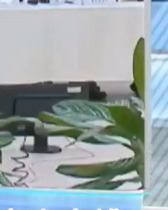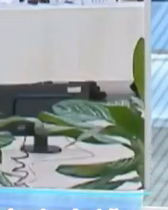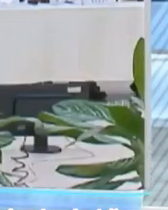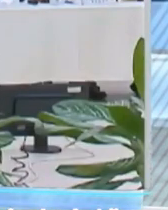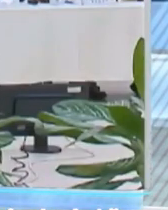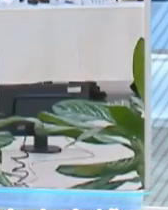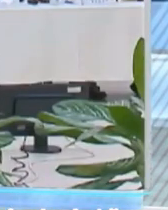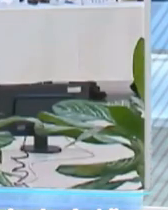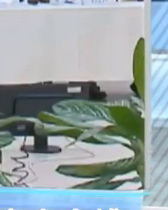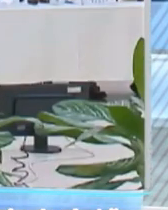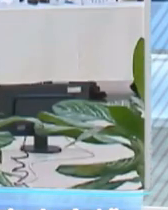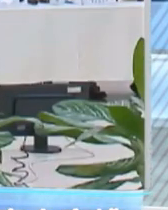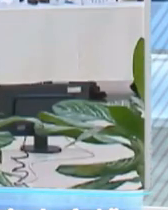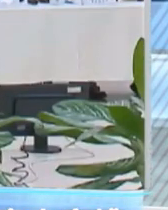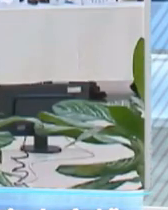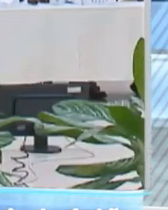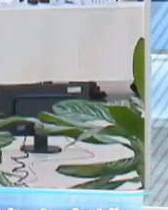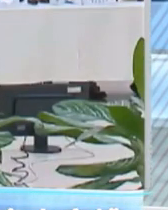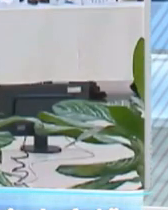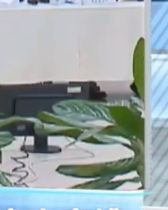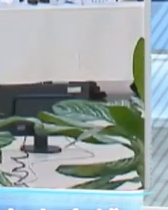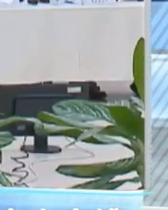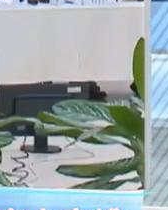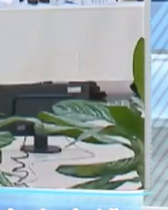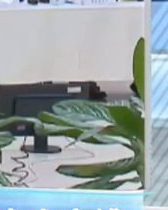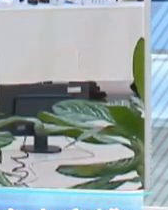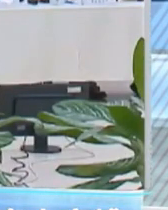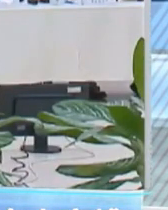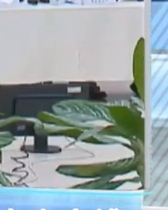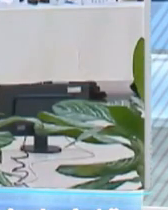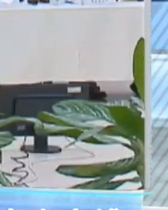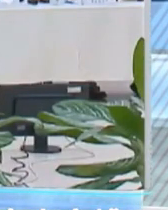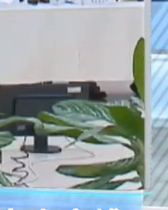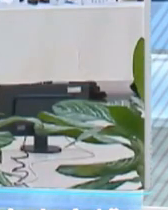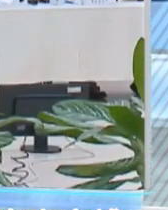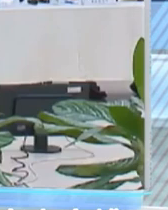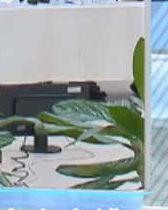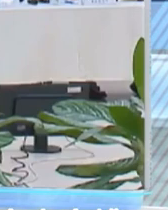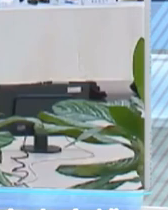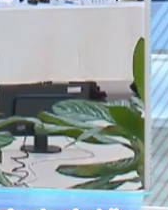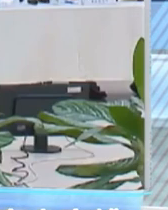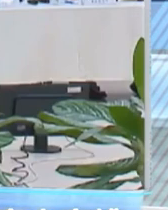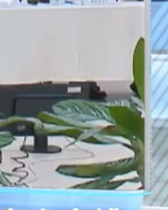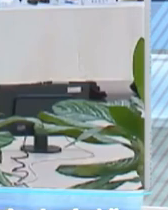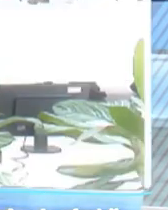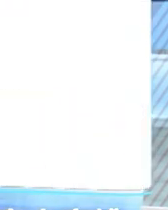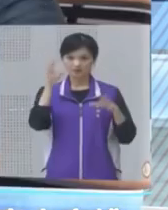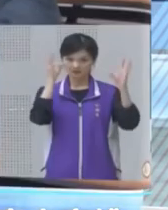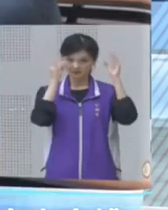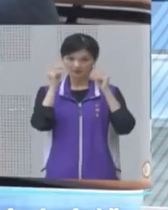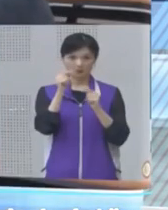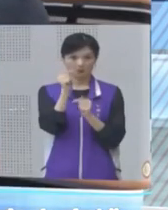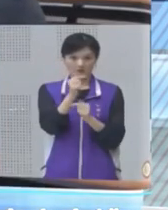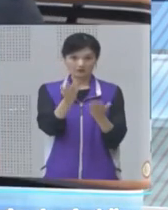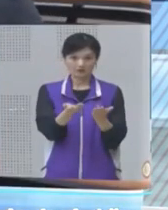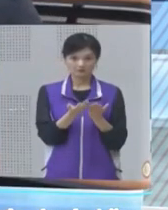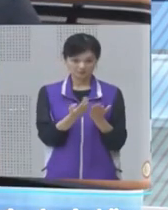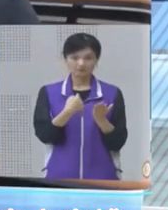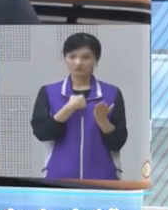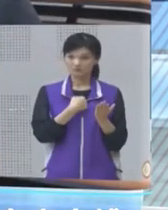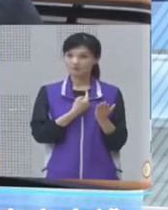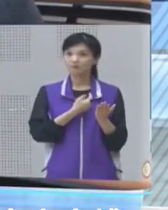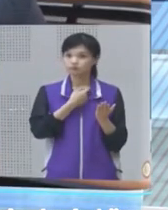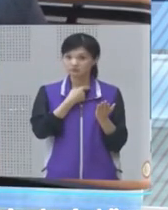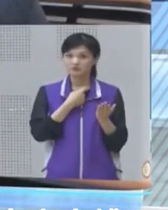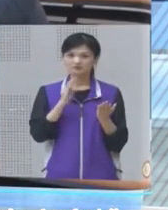投影设备以及休息五分钟，还有申请资料等等的请求，却都遭到 NCC 驳回。台湾民意基金会的董事长就